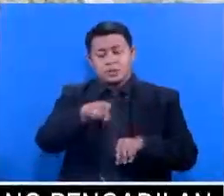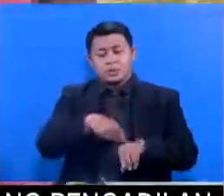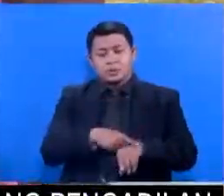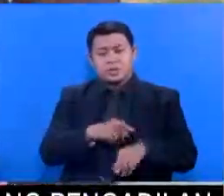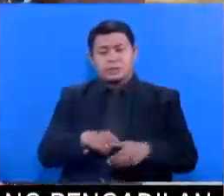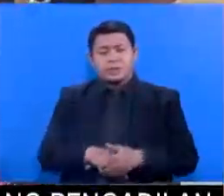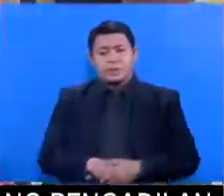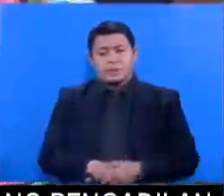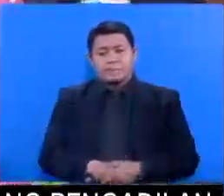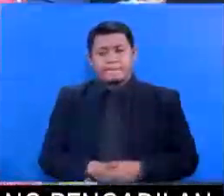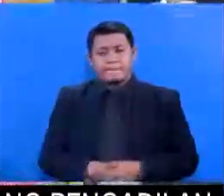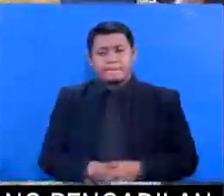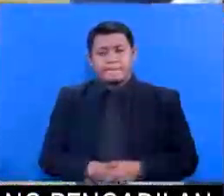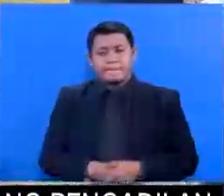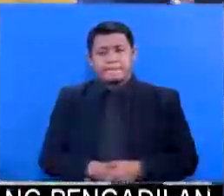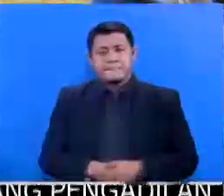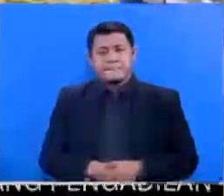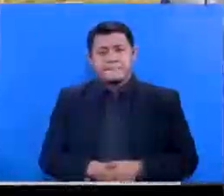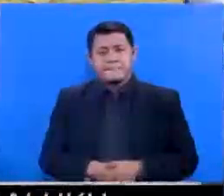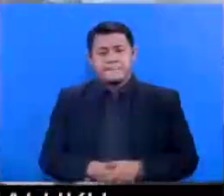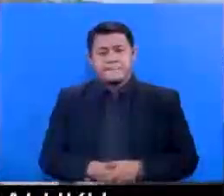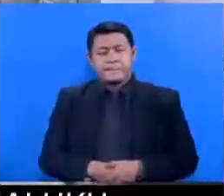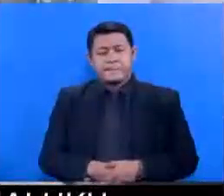penggunaan Miftahul Arif Gresik Jawa Timur